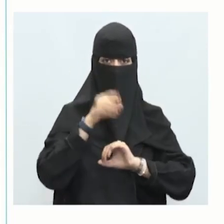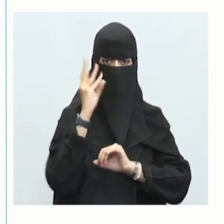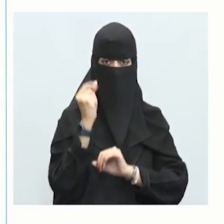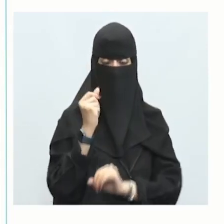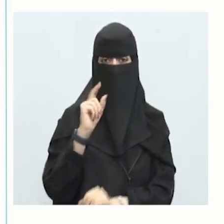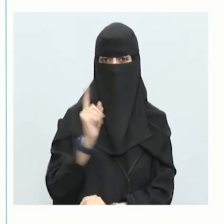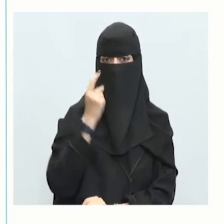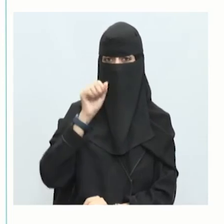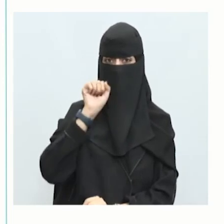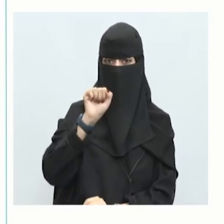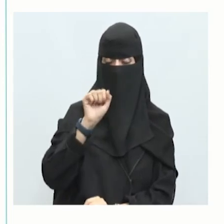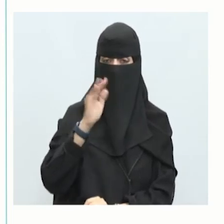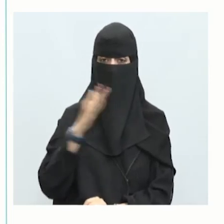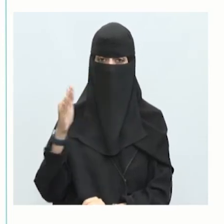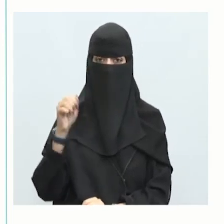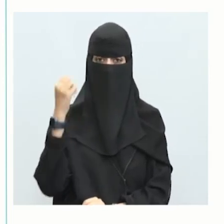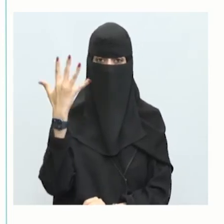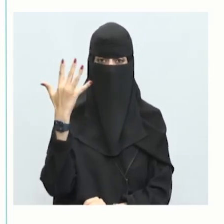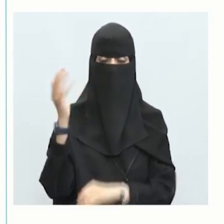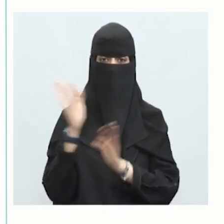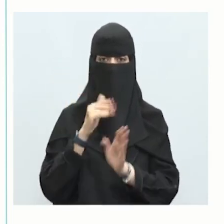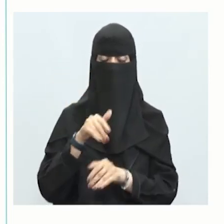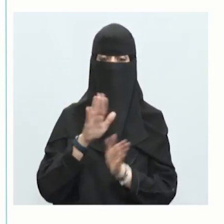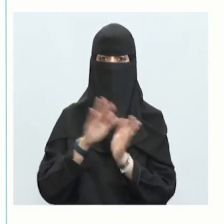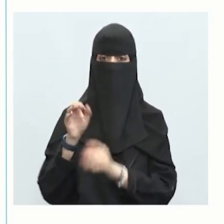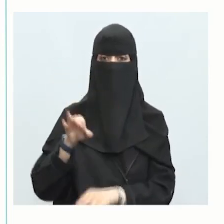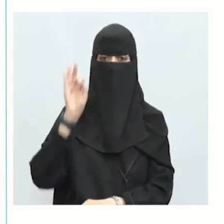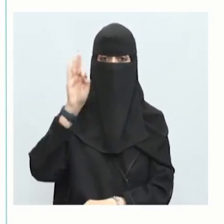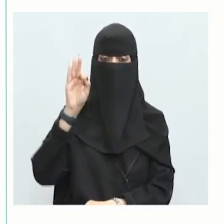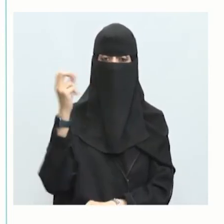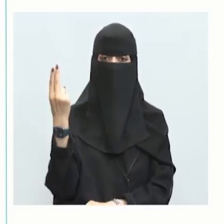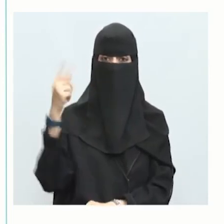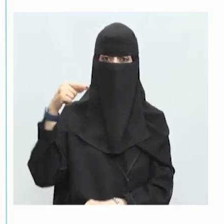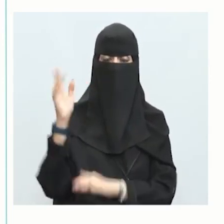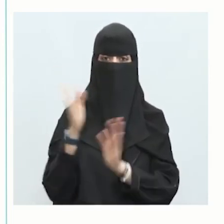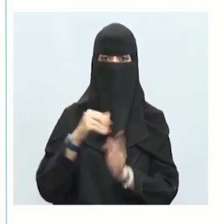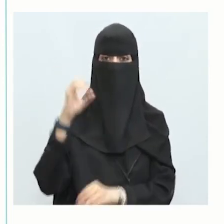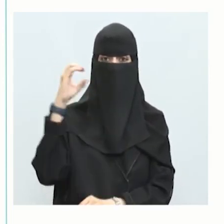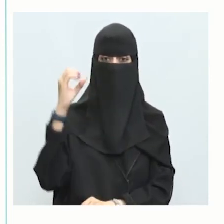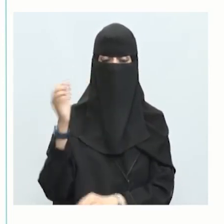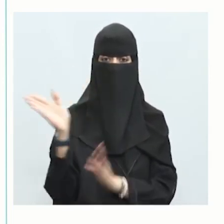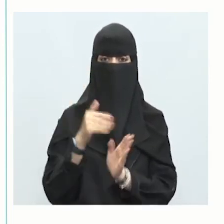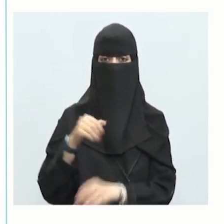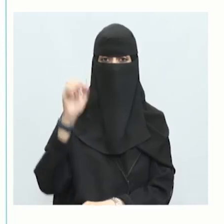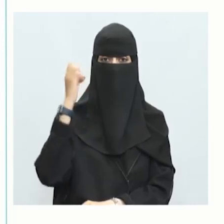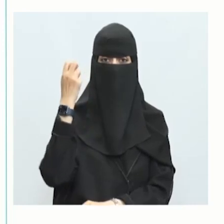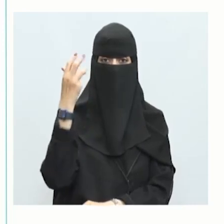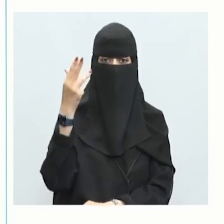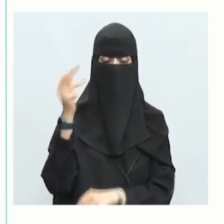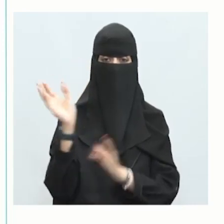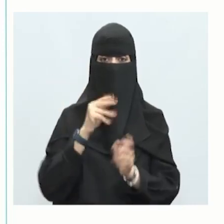a اللي هي 5 ثم البي 12 ثم السي 9